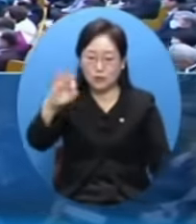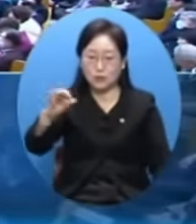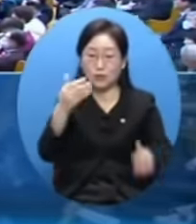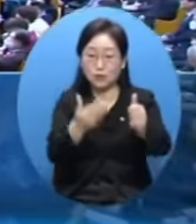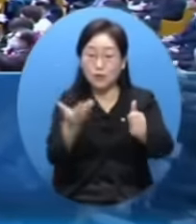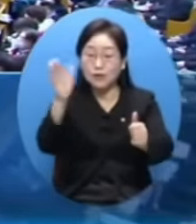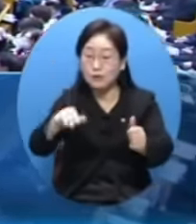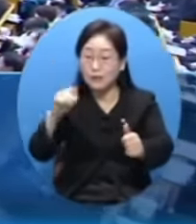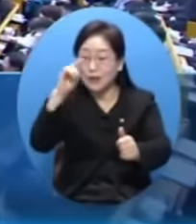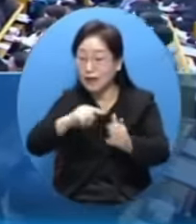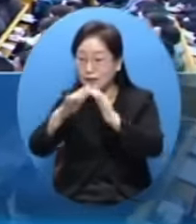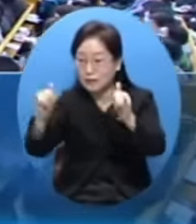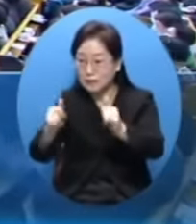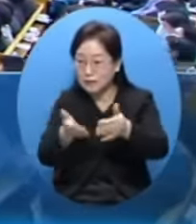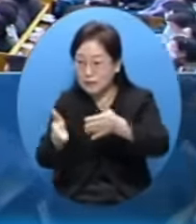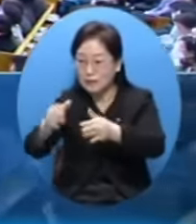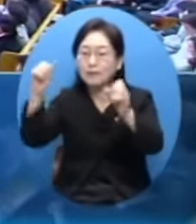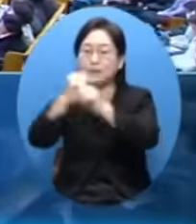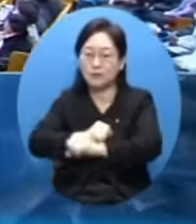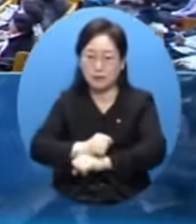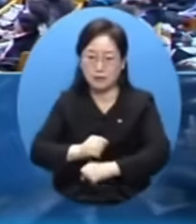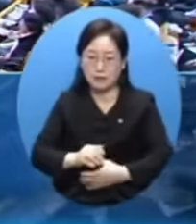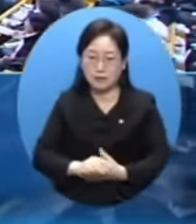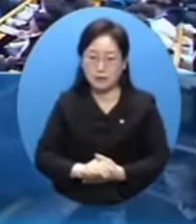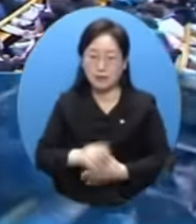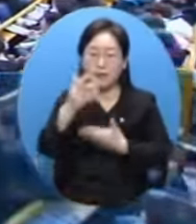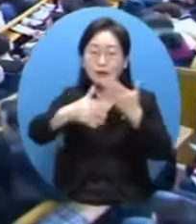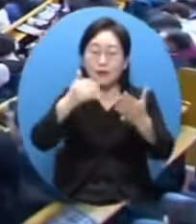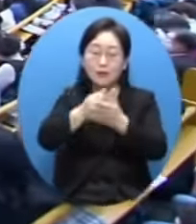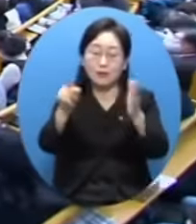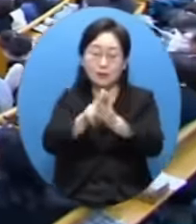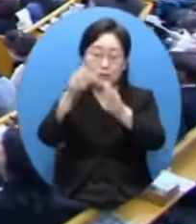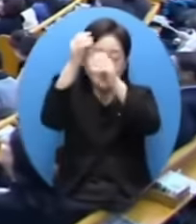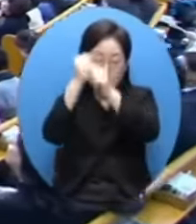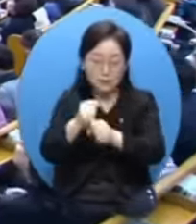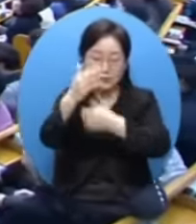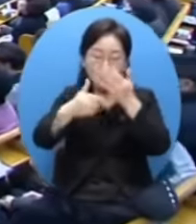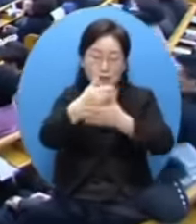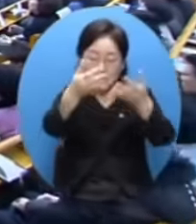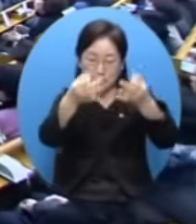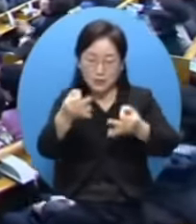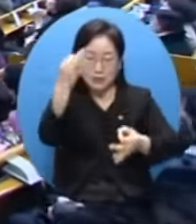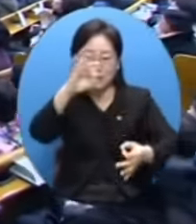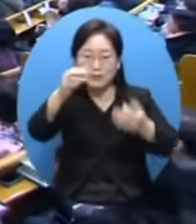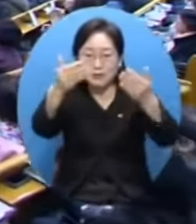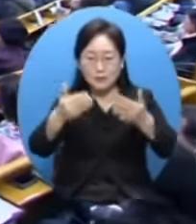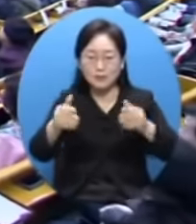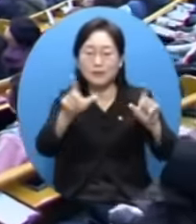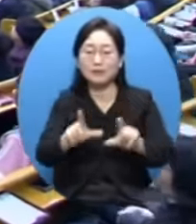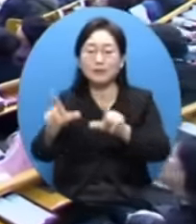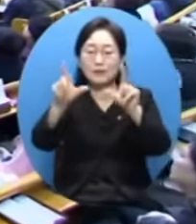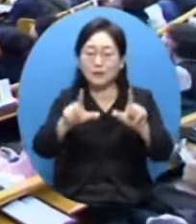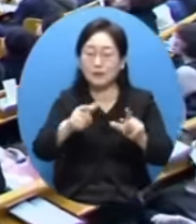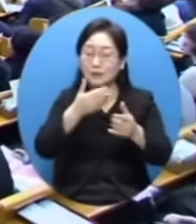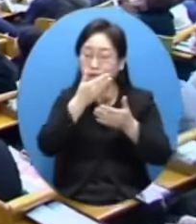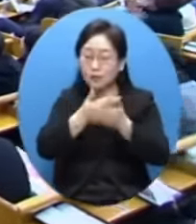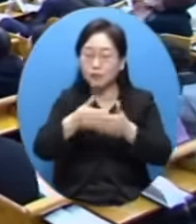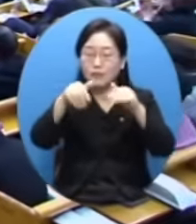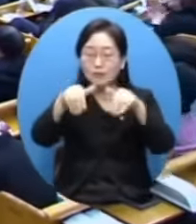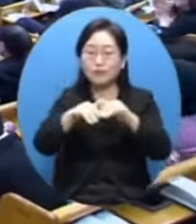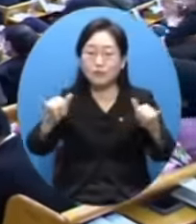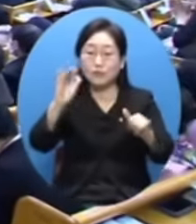악인들의 길은 망하리로다 하나님만 믿고 의지해서 하나님께 인정받는 삶을 살아가는 주님의 교한 일꾼들이 다